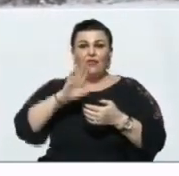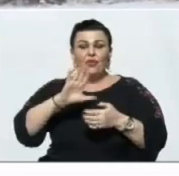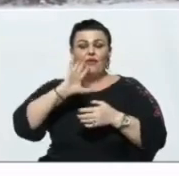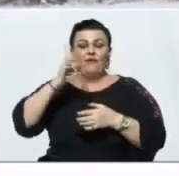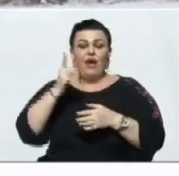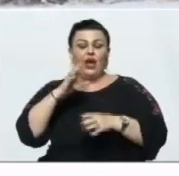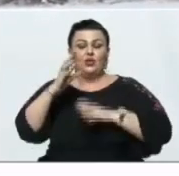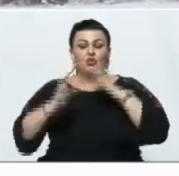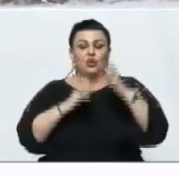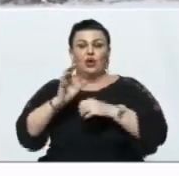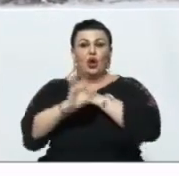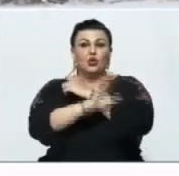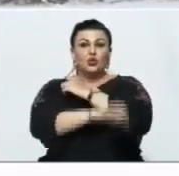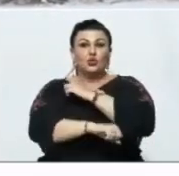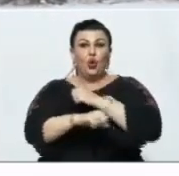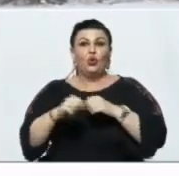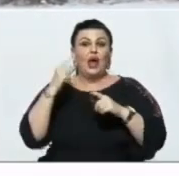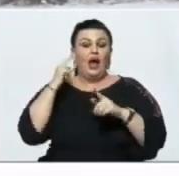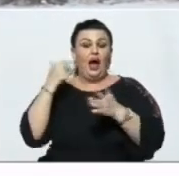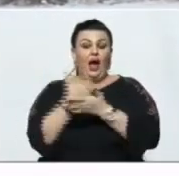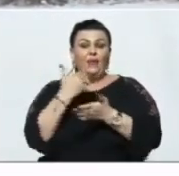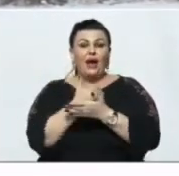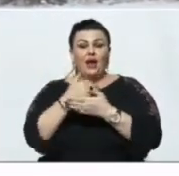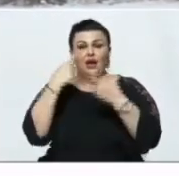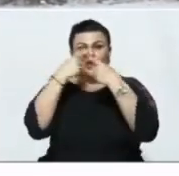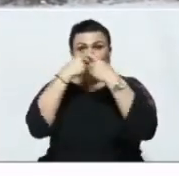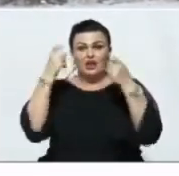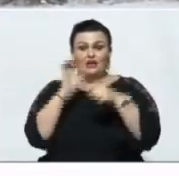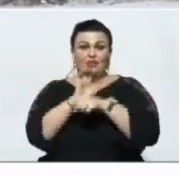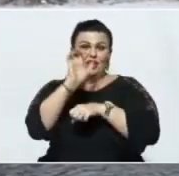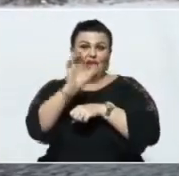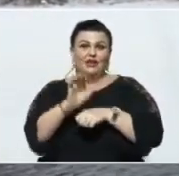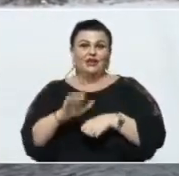və dünyadan ən son xəbərləri, ən real xəbərləri sizə çatdırmağa çalışırıq. Hələlik.